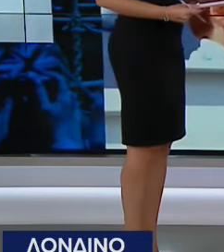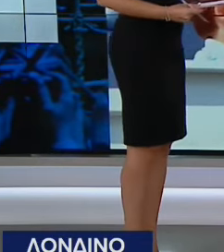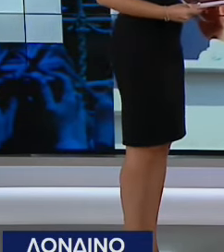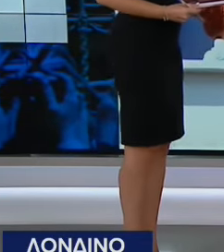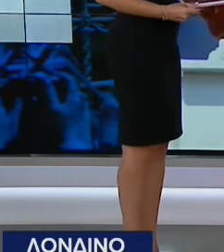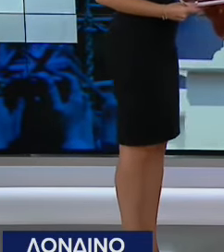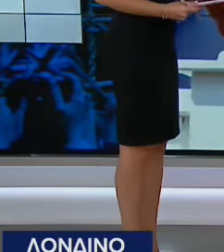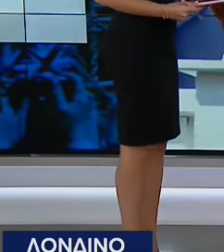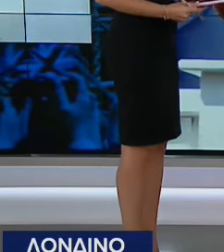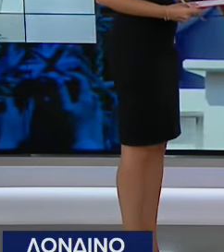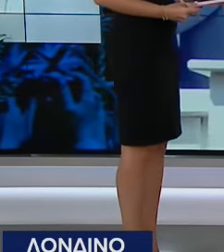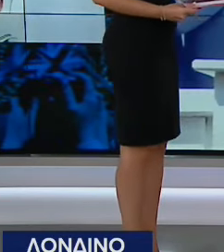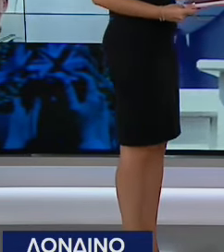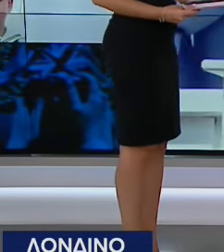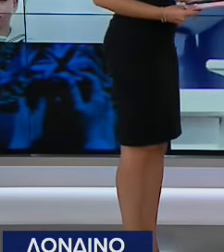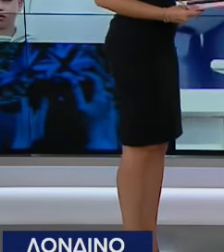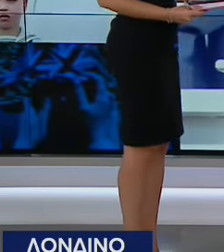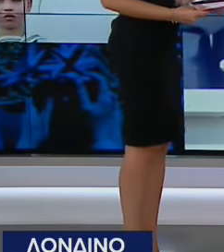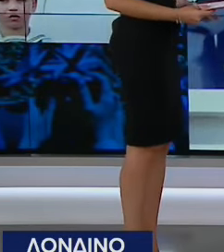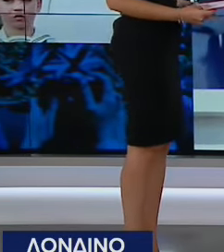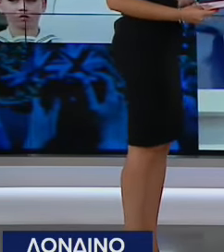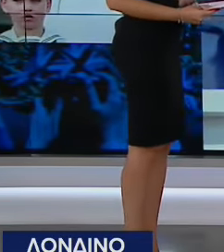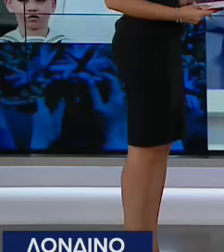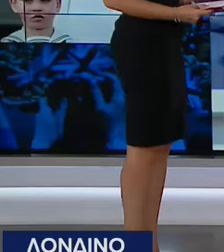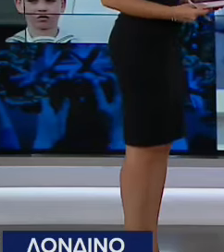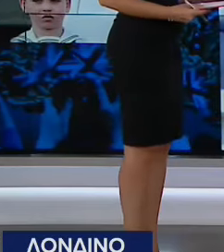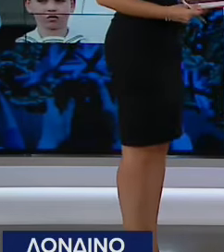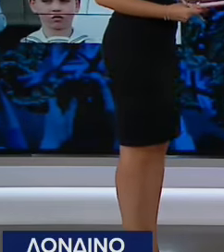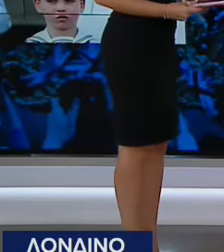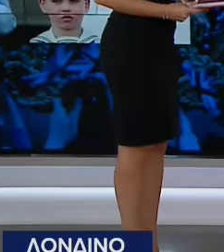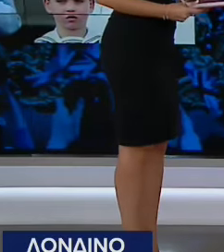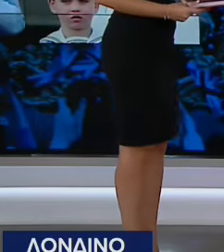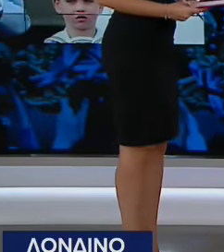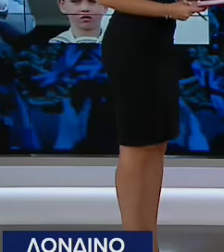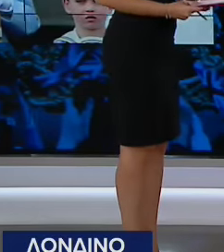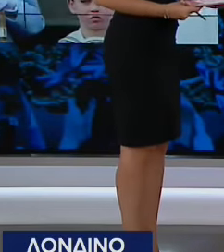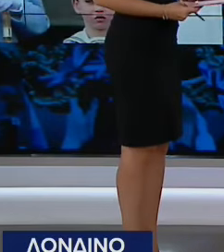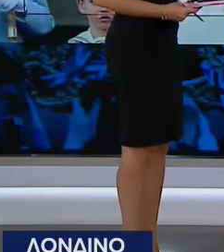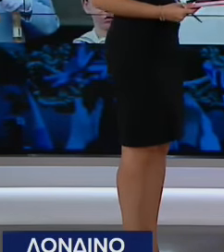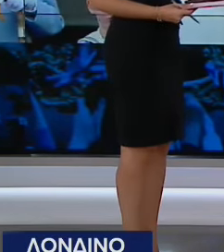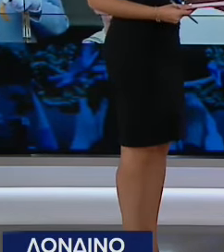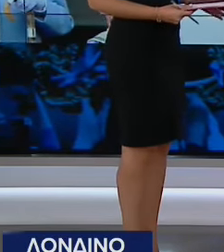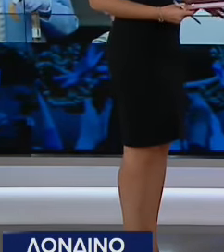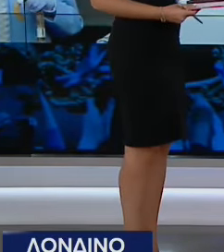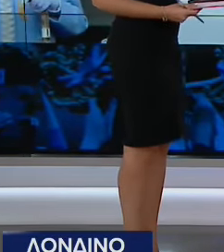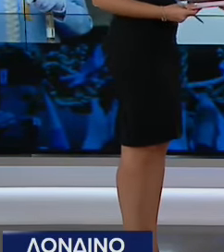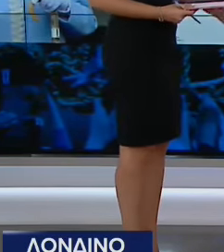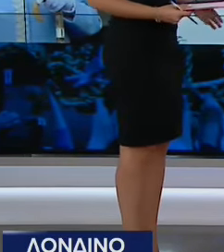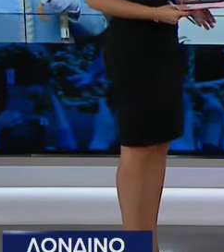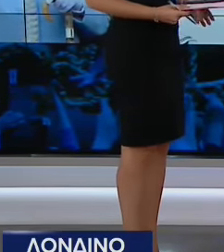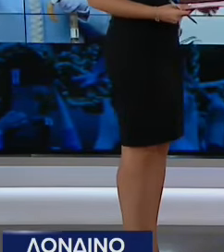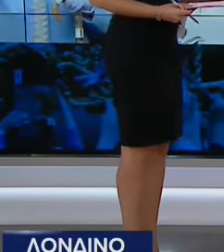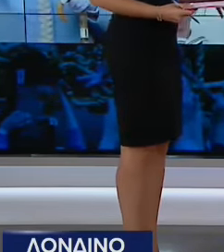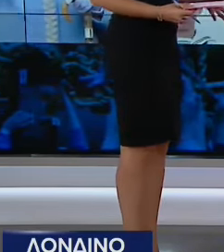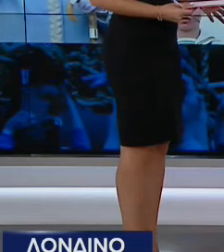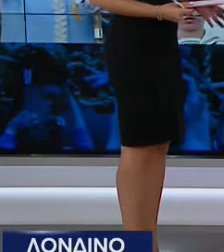βέβαια πρώτη φορά στο παλάτι σαν βασιλιάς. Όπως γνωρίζουμε, η μέρα θα είναι πολύ χαρακτηριστική